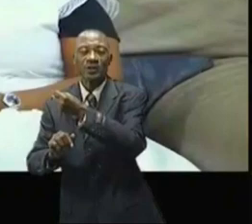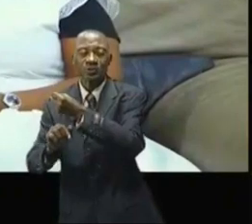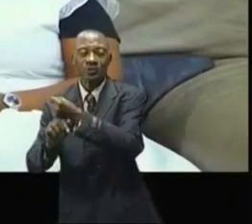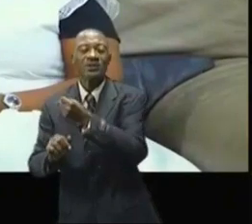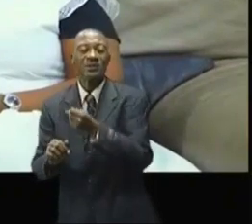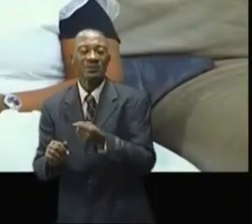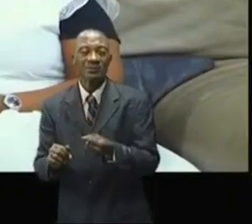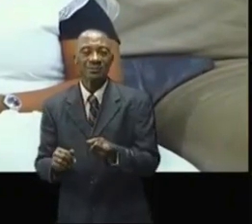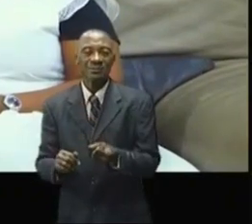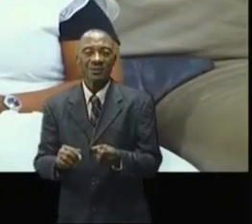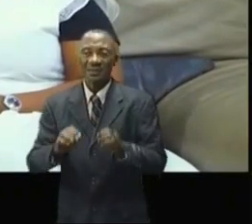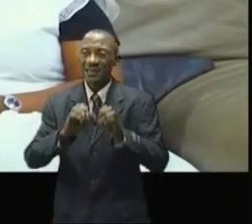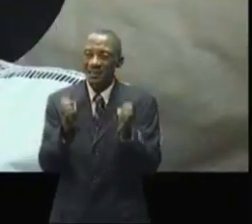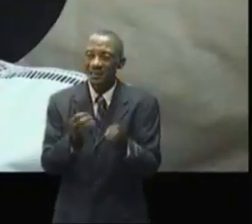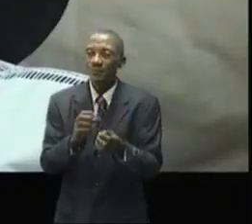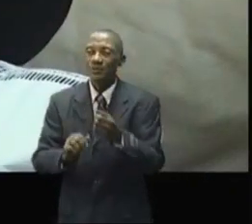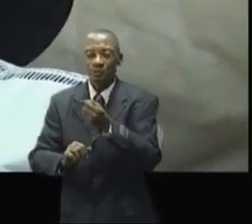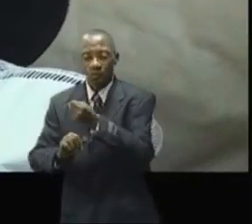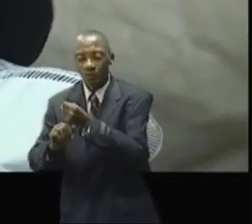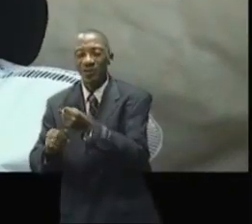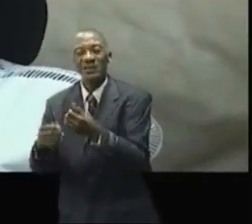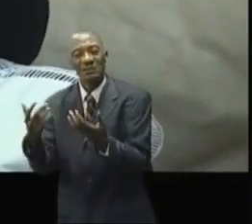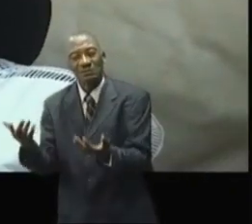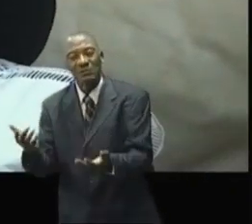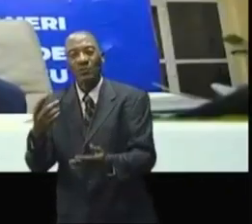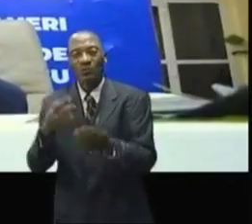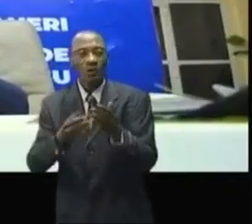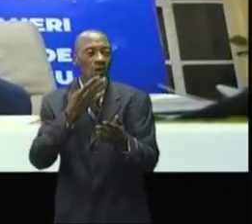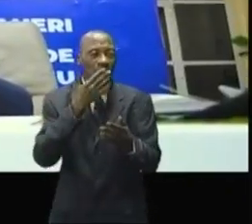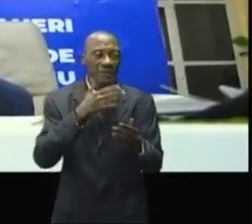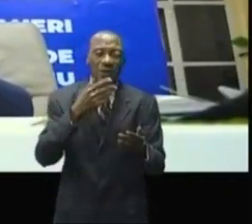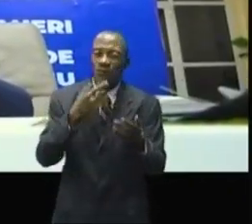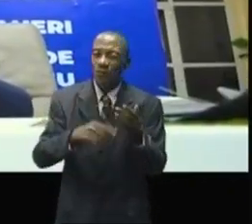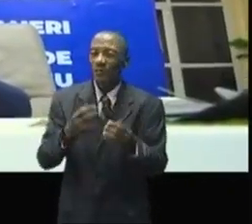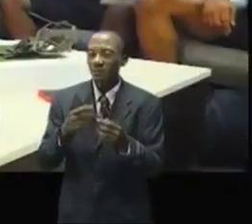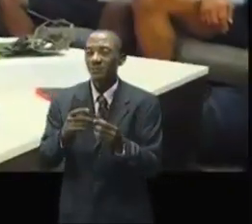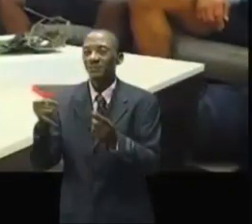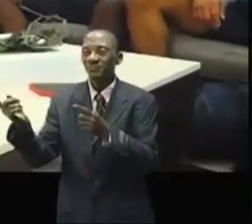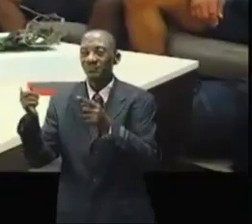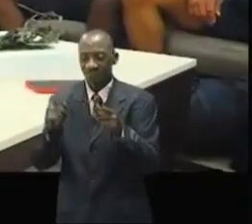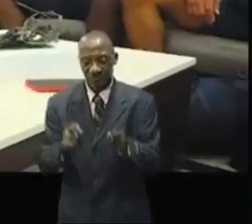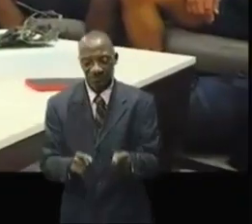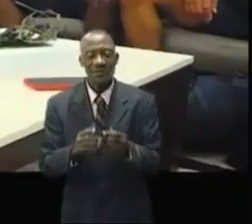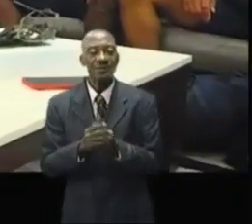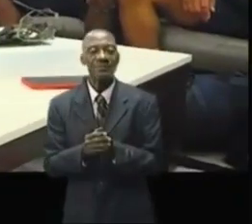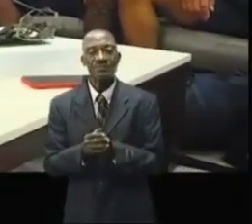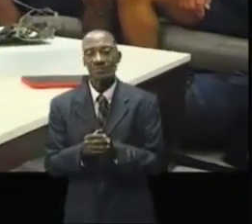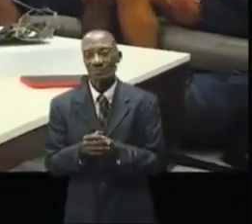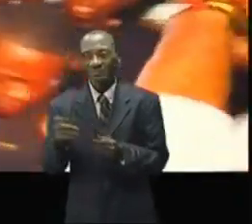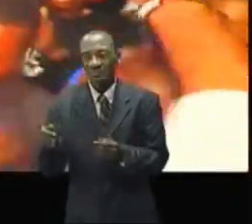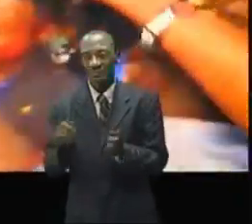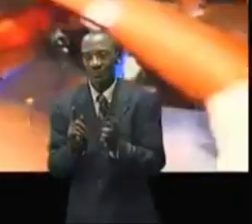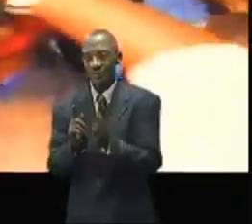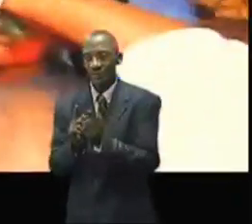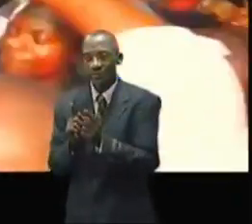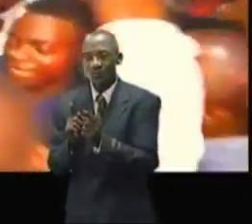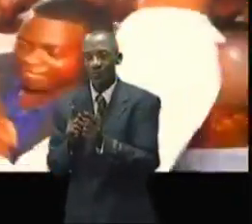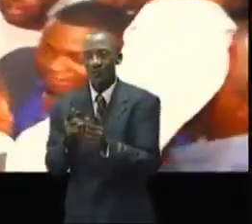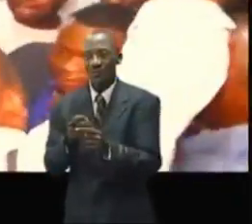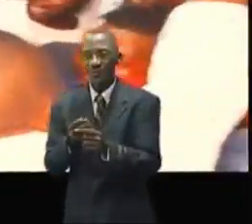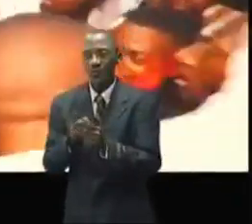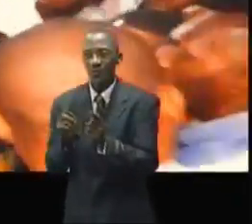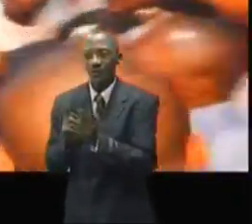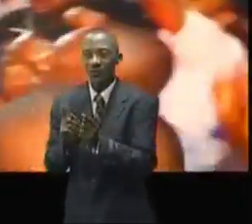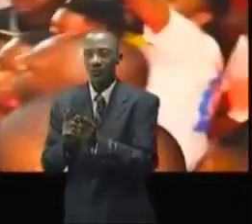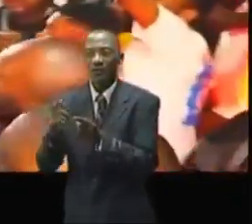mère et quelques compatriotes amoureux de l'homme et admirateurs de son talent qui depuis plusieurs jours l'attendaient. Malgré la distance